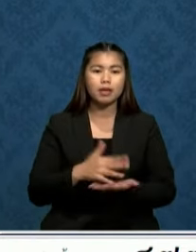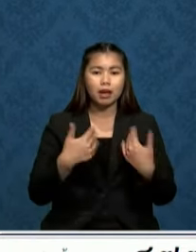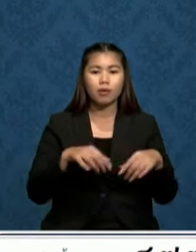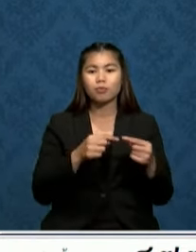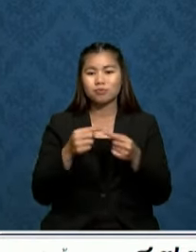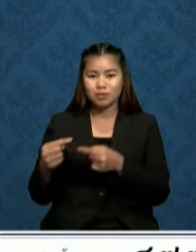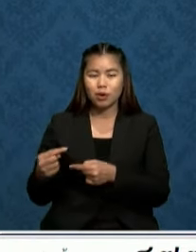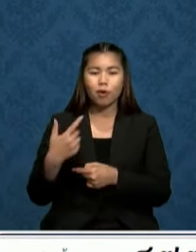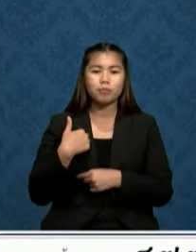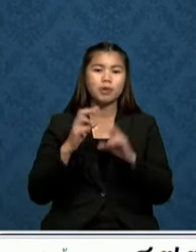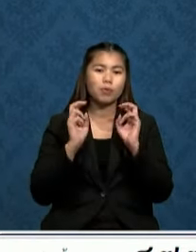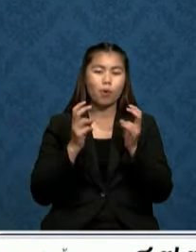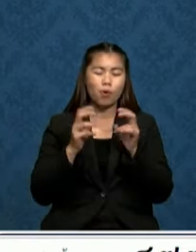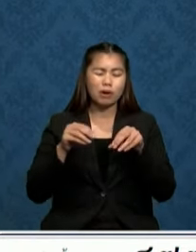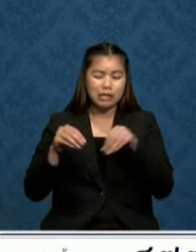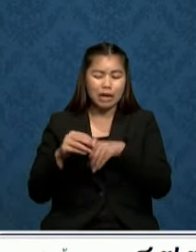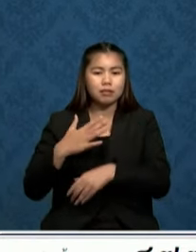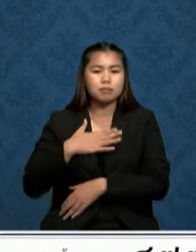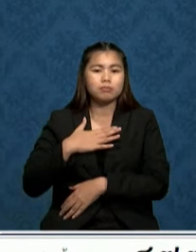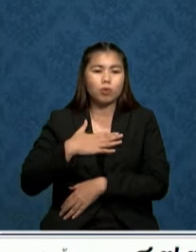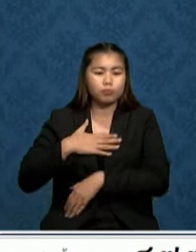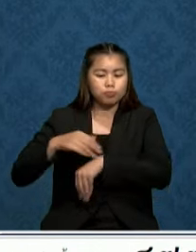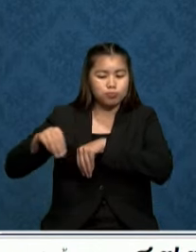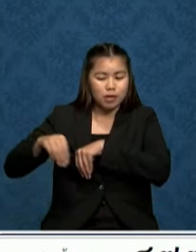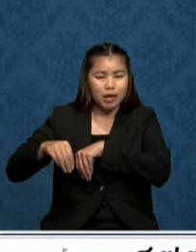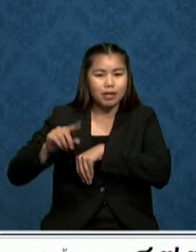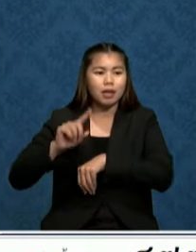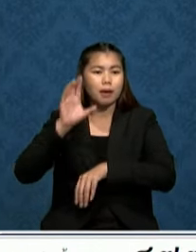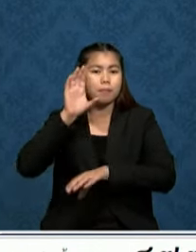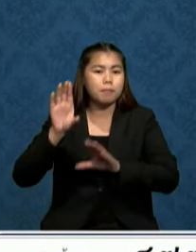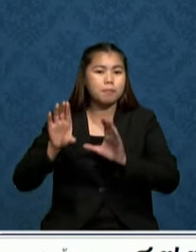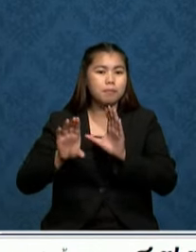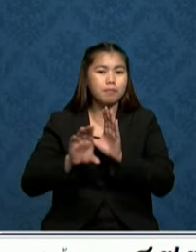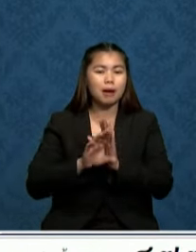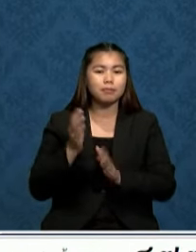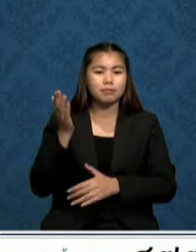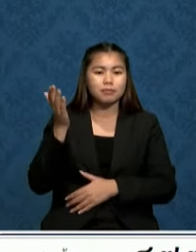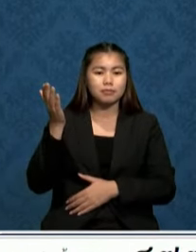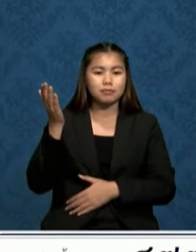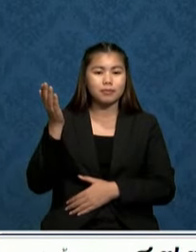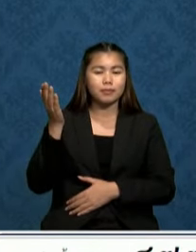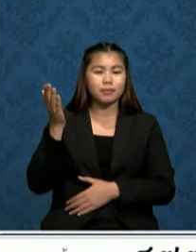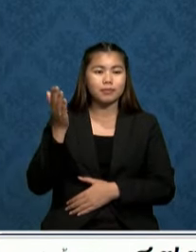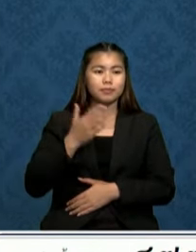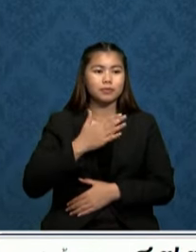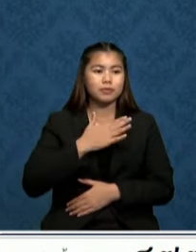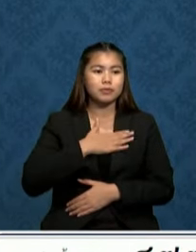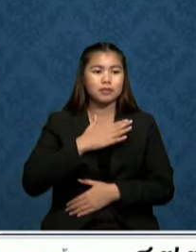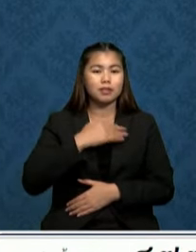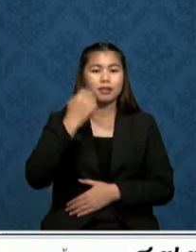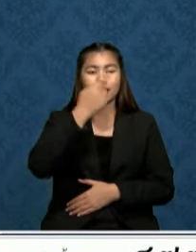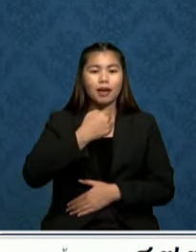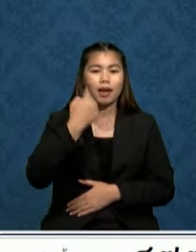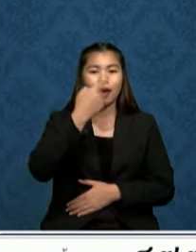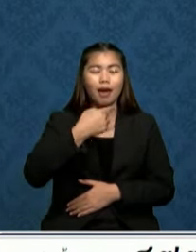่่บรธานอีกเรื่องนึเป็เรื่องที่ใล้ตัวผมมาที่สุดในภาพนี้ไม่ใช่ใครอื่นได้ปูอจเองที่ยืนอยบรถ